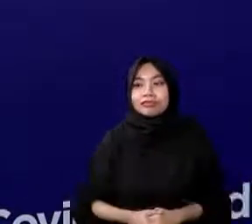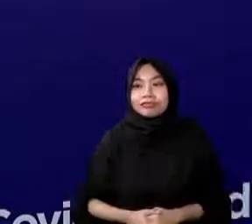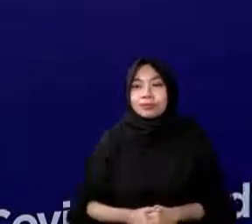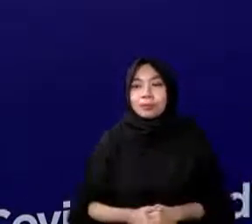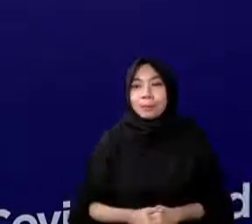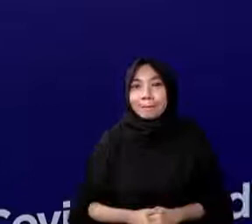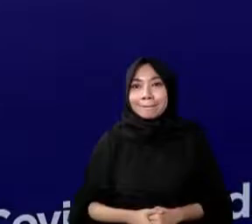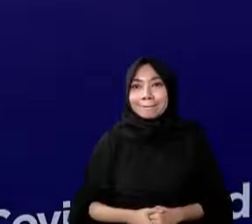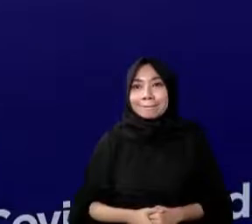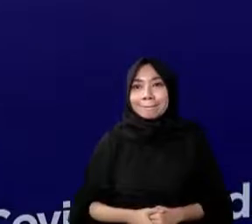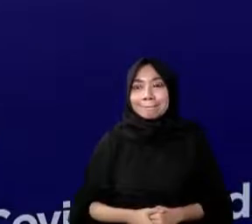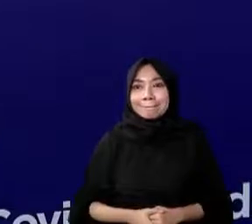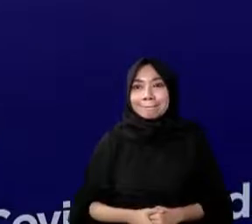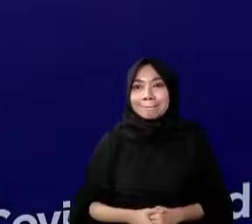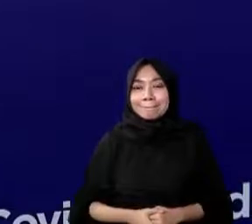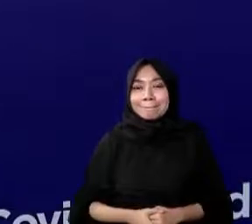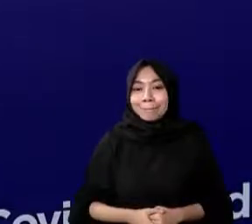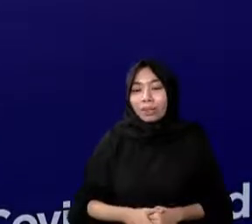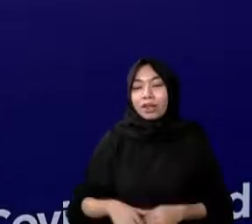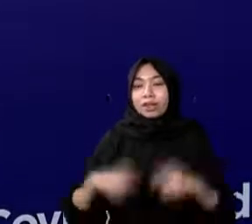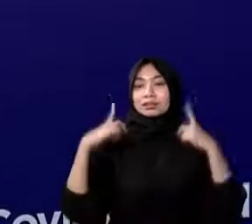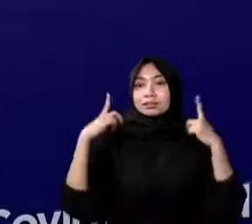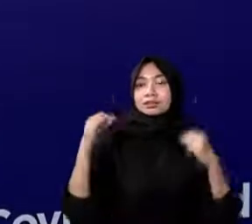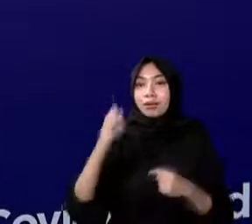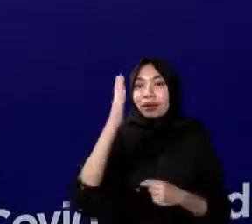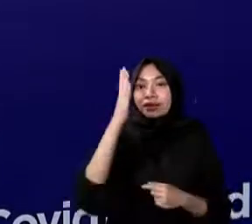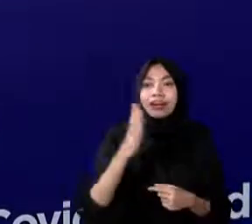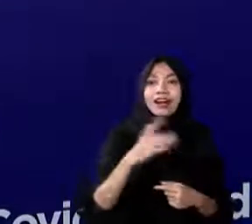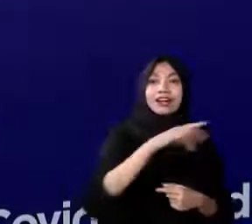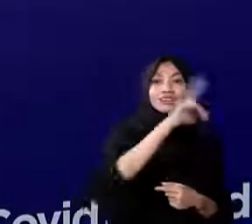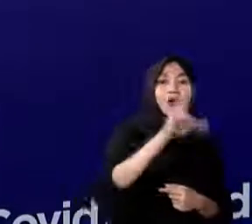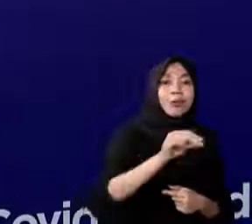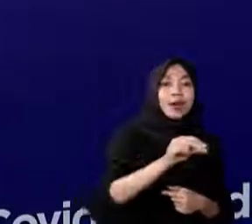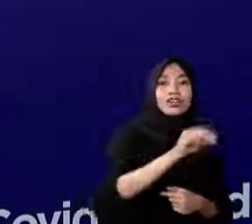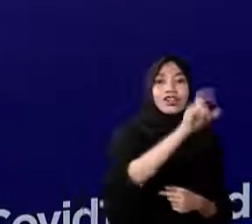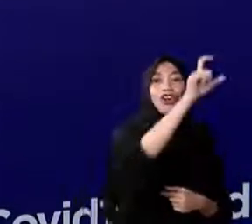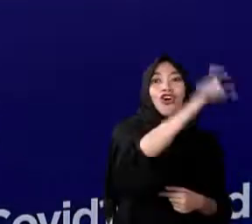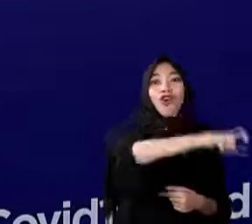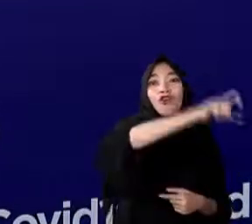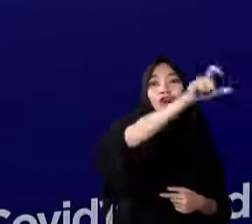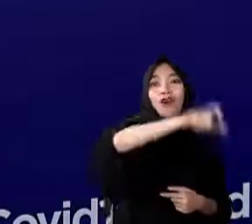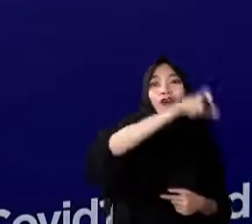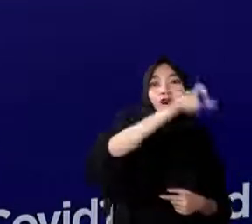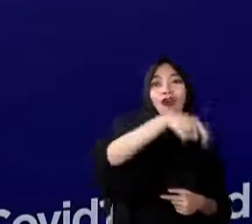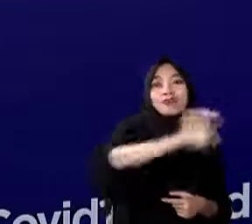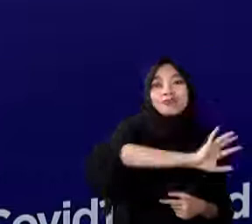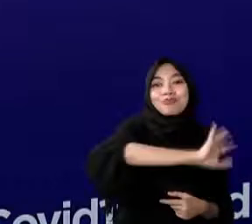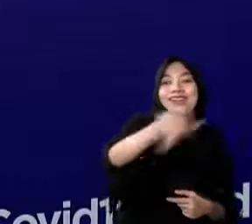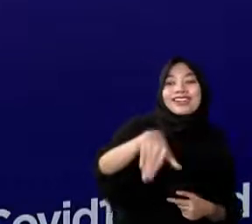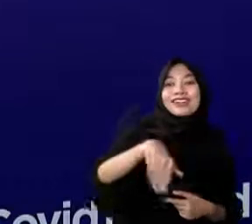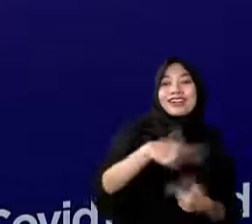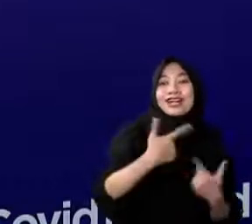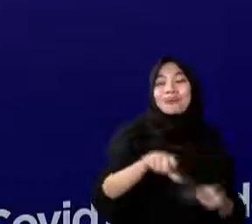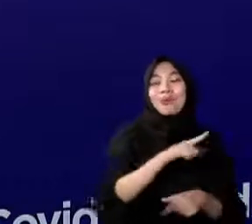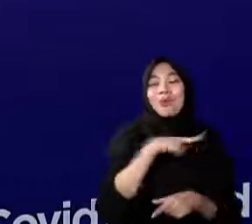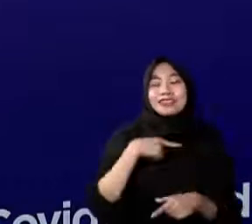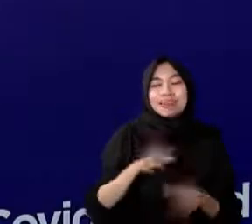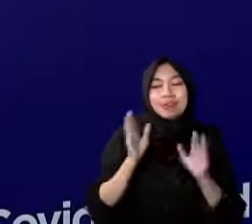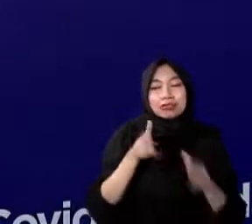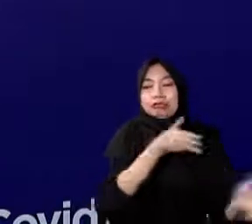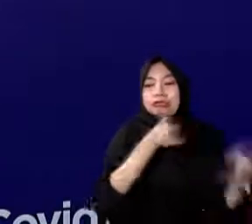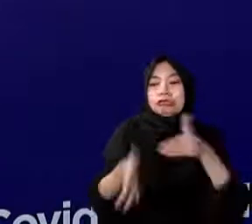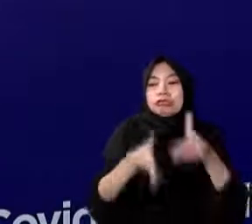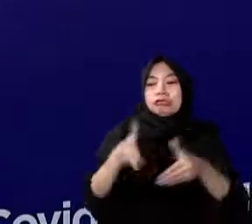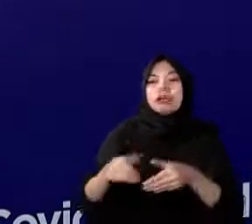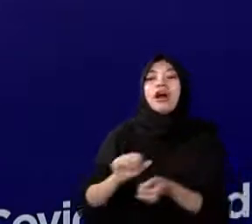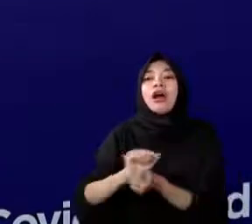terakhir, karena sebenarnya Jawa Tengah dengan Jawa Barat ini destinasi favorit untuk orang libur panjang. Jadi ini beberapa hal yang